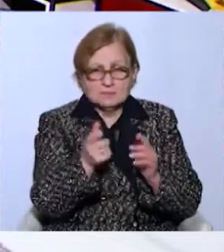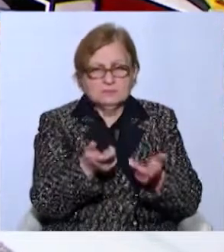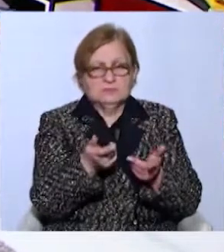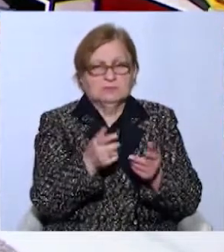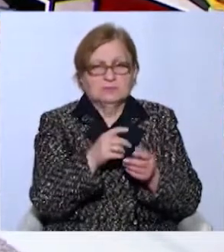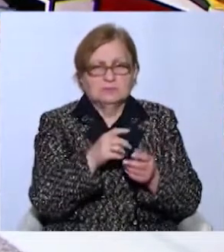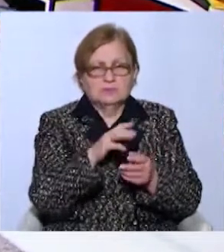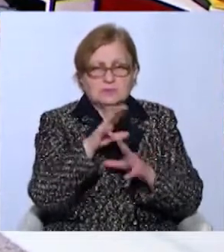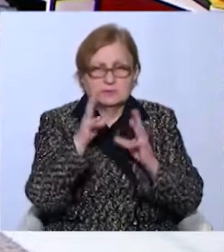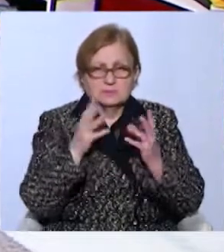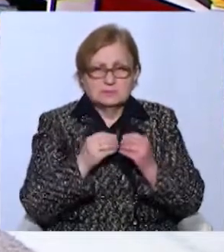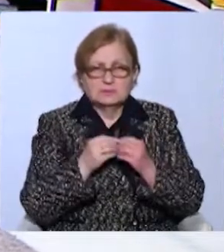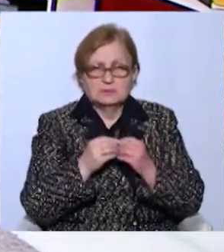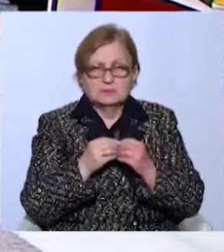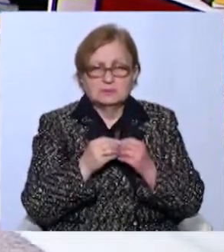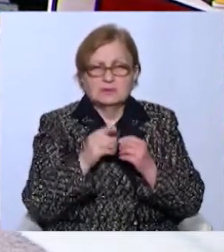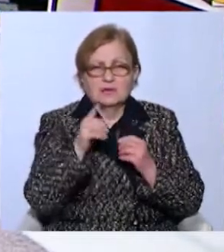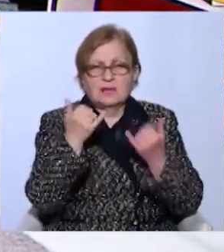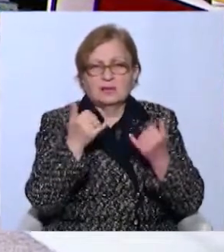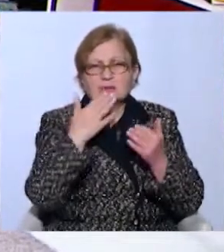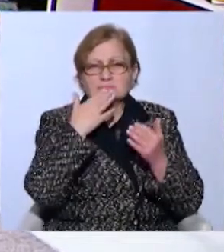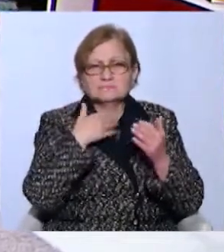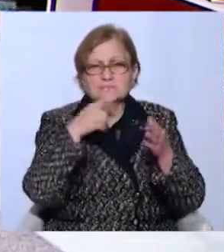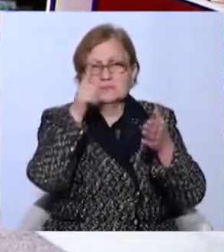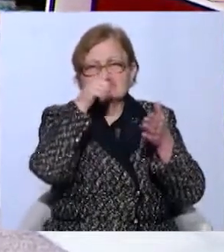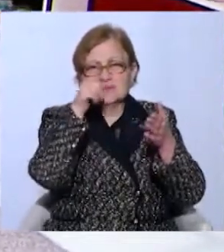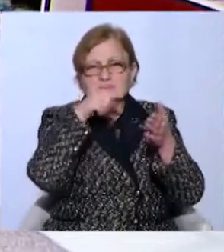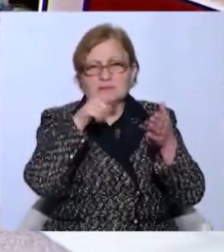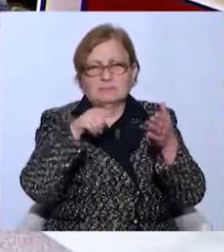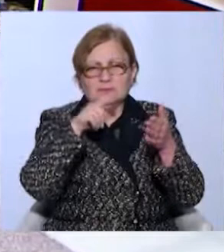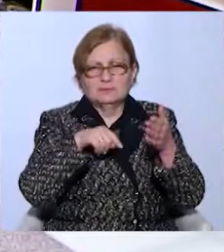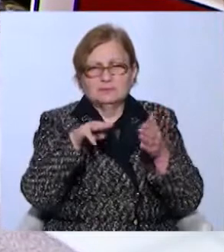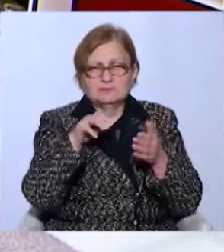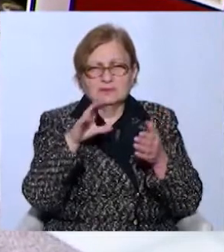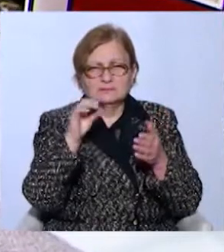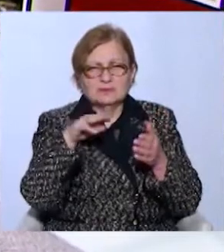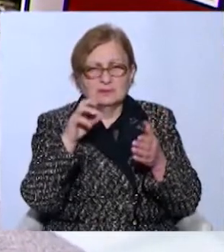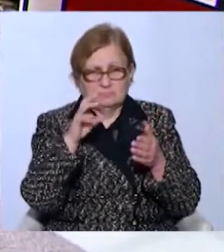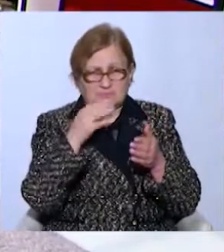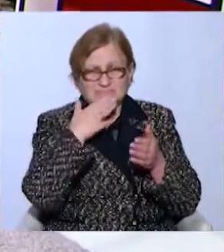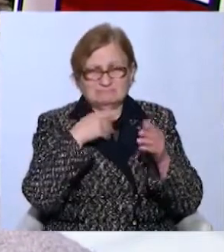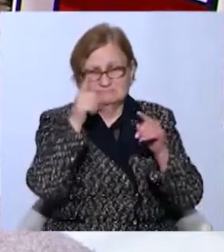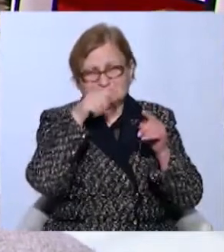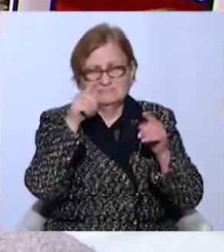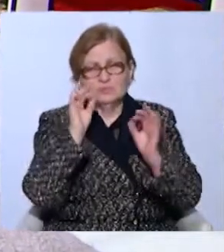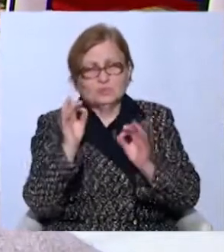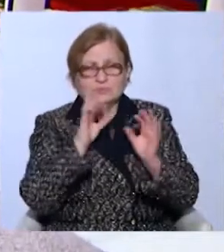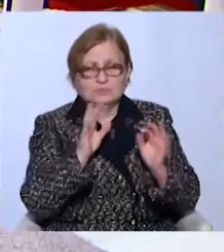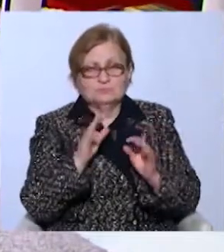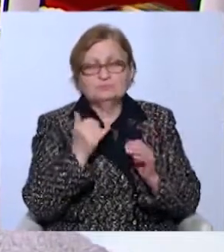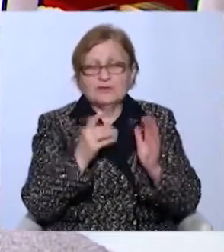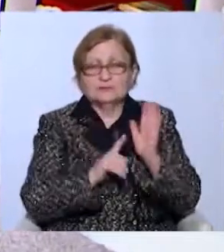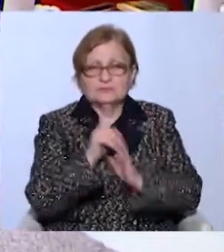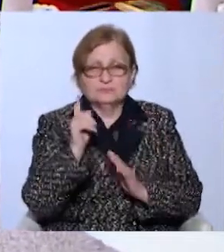ertatese, moynatla tuşeli betkos, test tebi, gaketeba, auzi lebeliya, savlis gamkare bisatvis. Modi mi